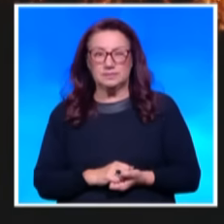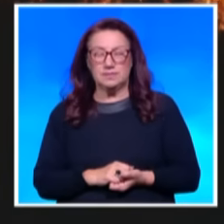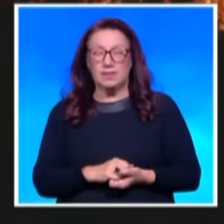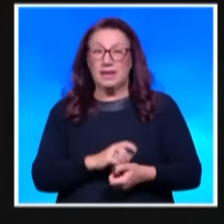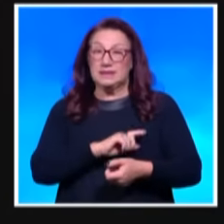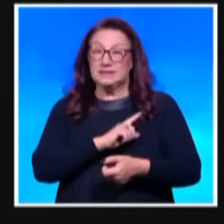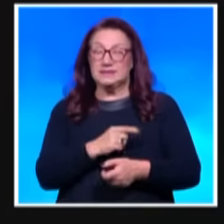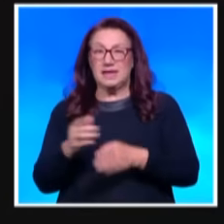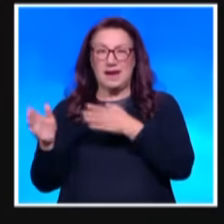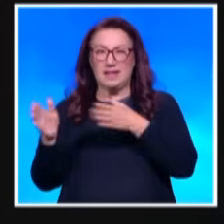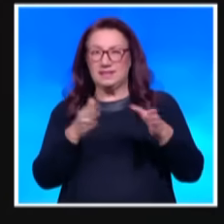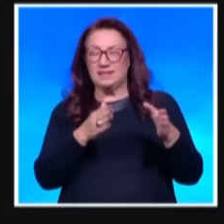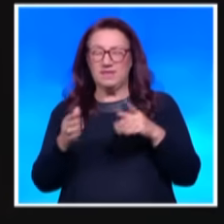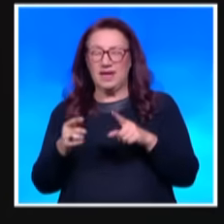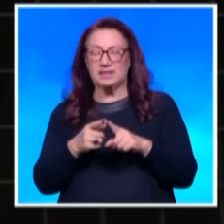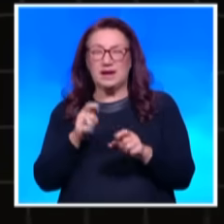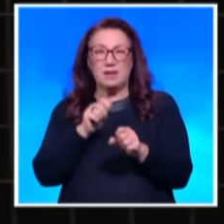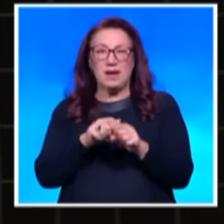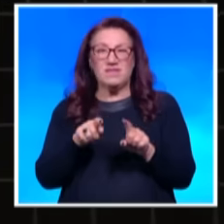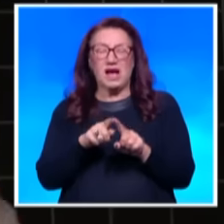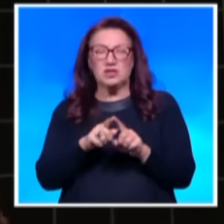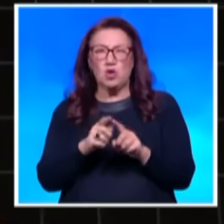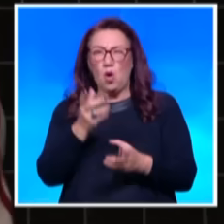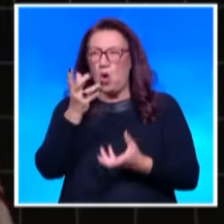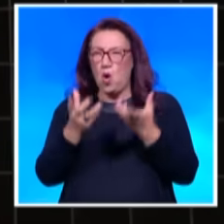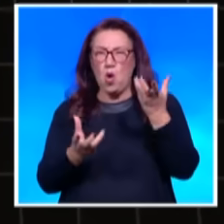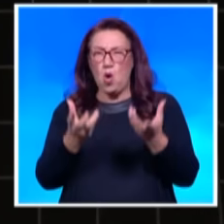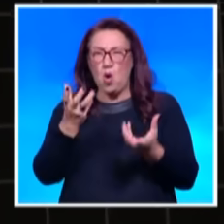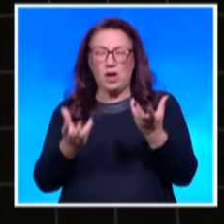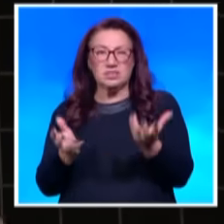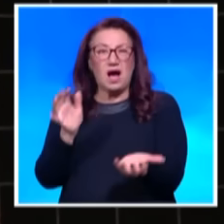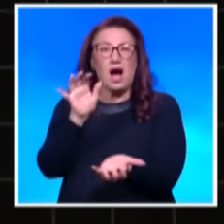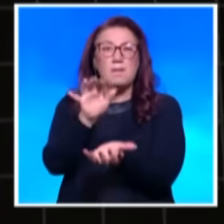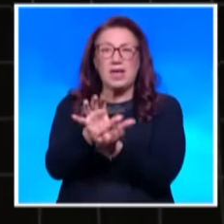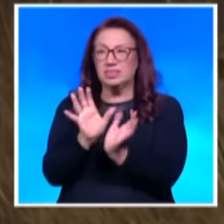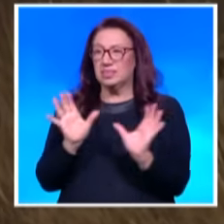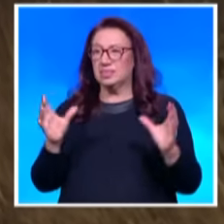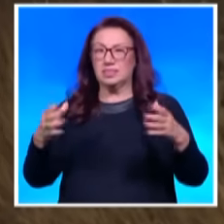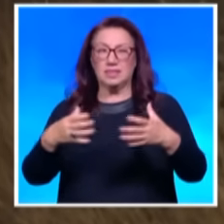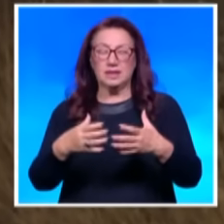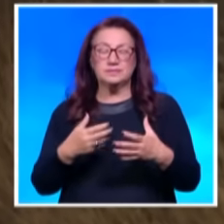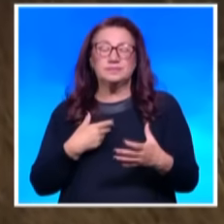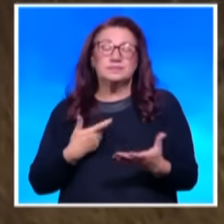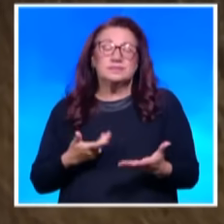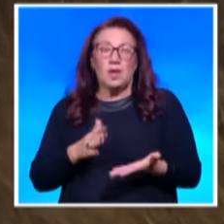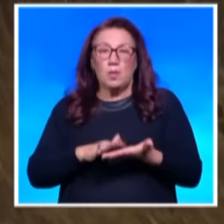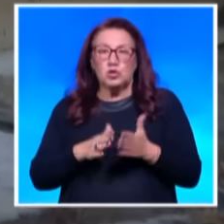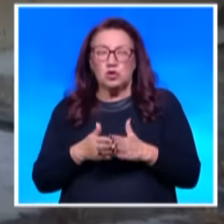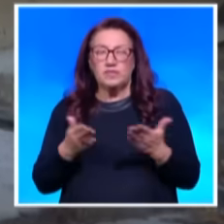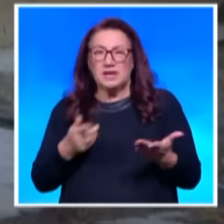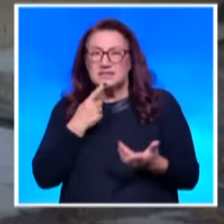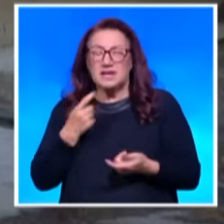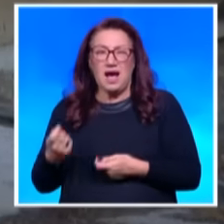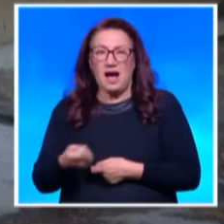Силният вятър вечерта вкара изворище в огнен капан. Подготвили сме за сколкото можем подръчни материали и тази вечер ще сме на пост. Готови ли сте